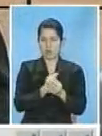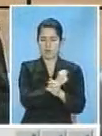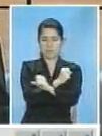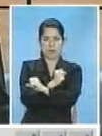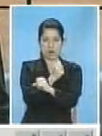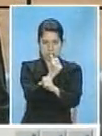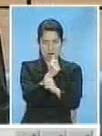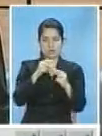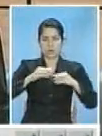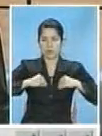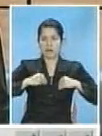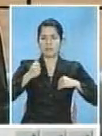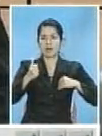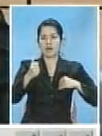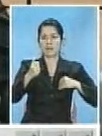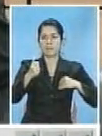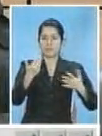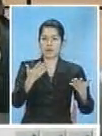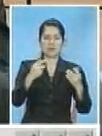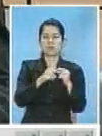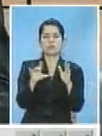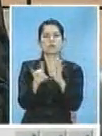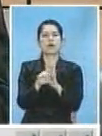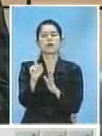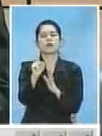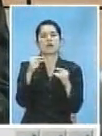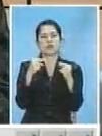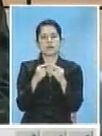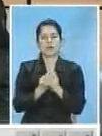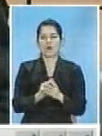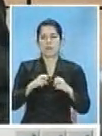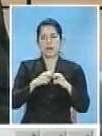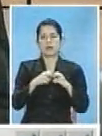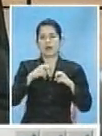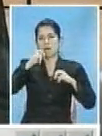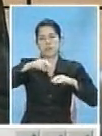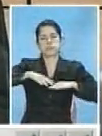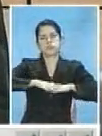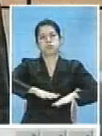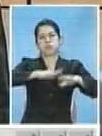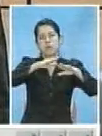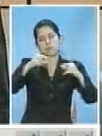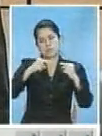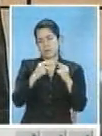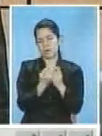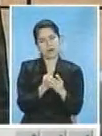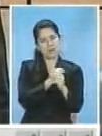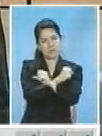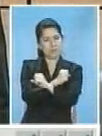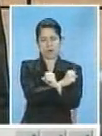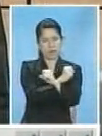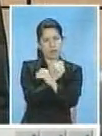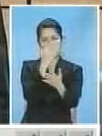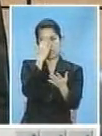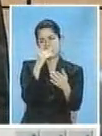ารับมือได้แล้วพอถึงเวลาปล่อยน้ำพังเข้าไปเขาก็ย้ายไม่ทันเตรียมตัวไม่ทันเกิดความเสียหายความเชื่อมั่นของรัฐบาลและ